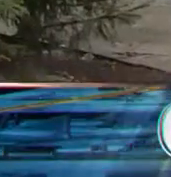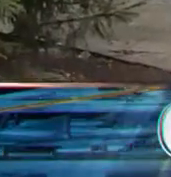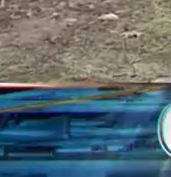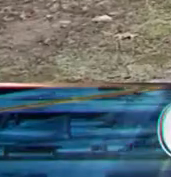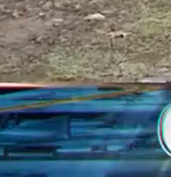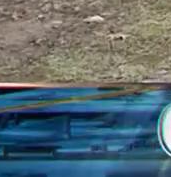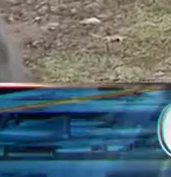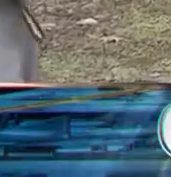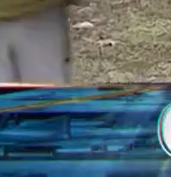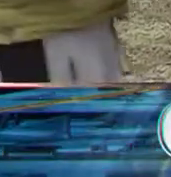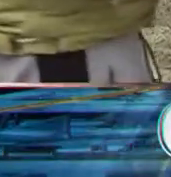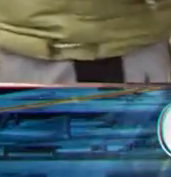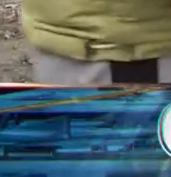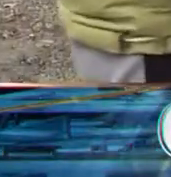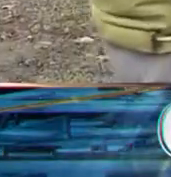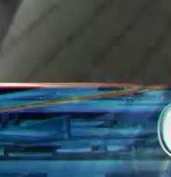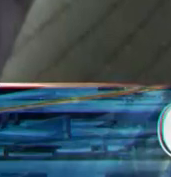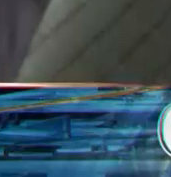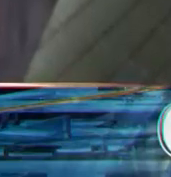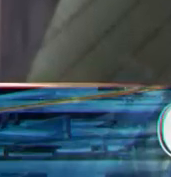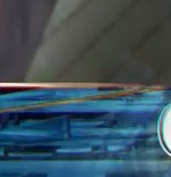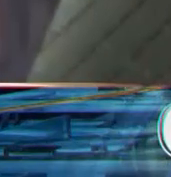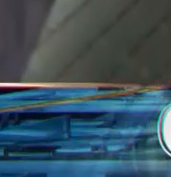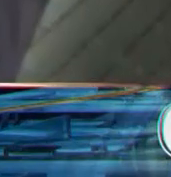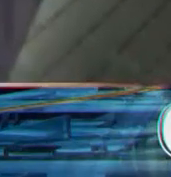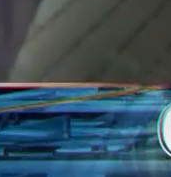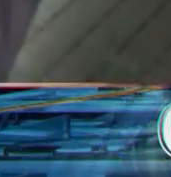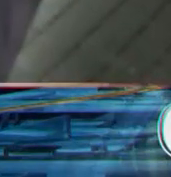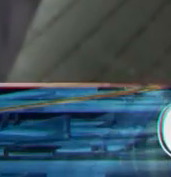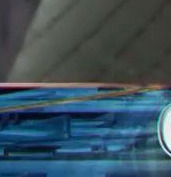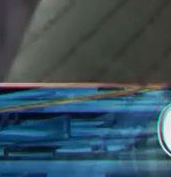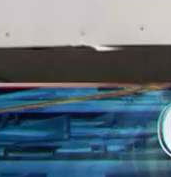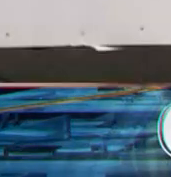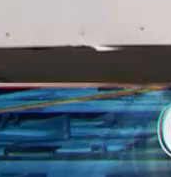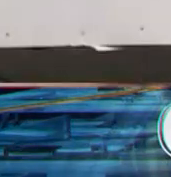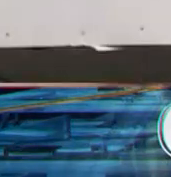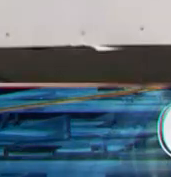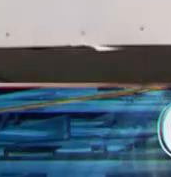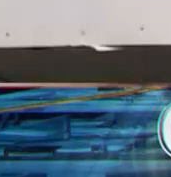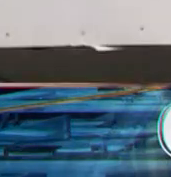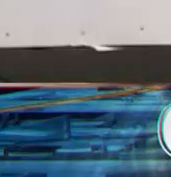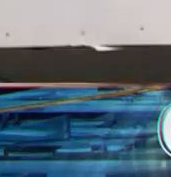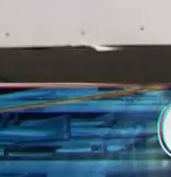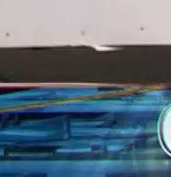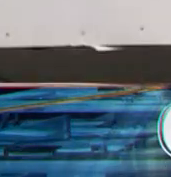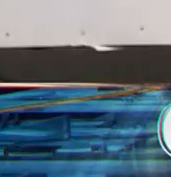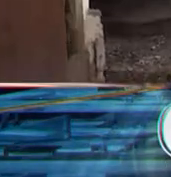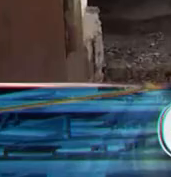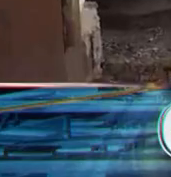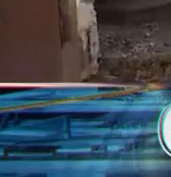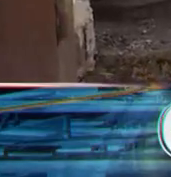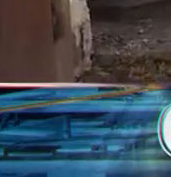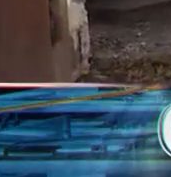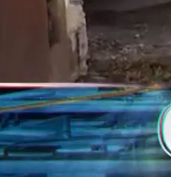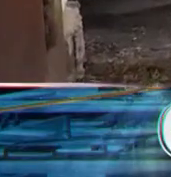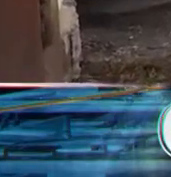Добро объединяет. 20 бизнесменов Сарканского района объединились в рамках акции «Безбергемес». Они обеспечивают нуждающихся продуктами питания